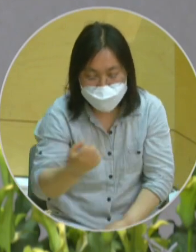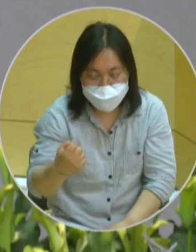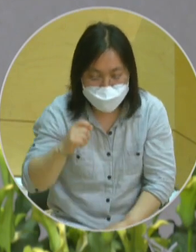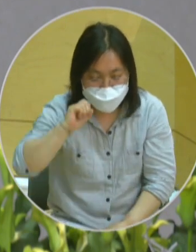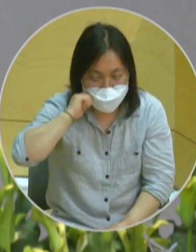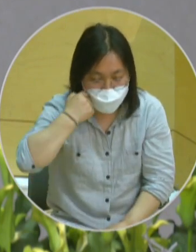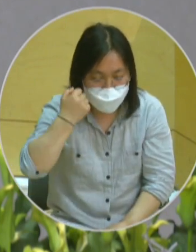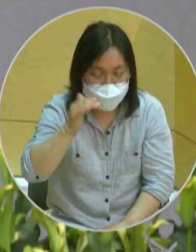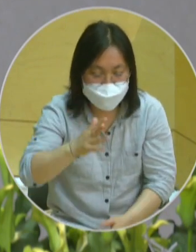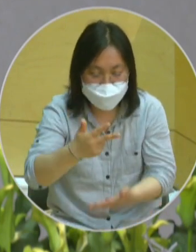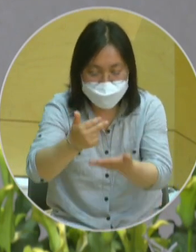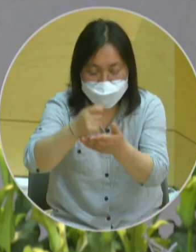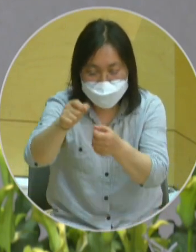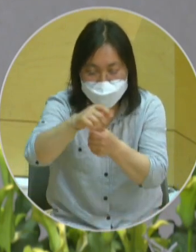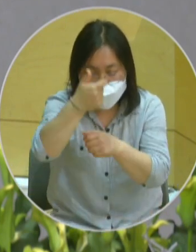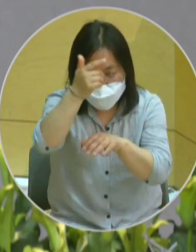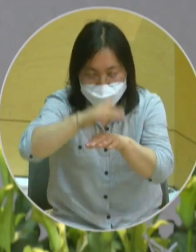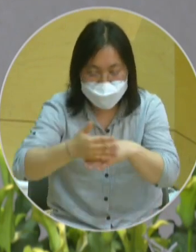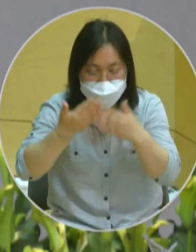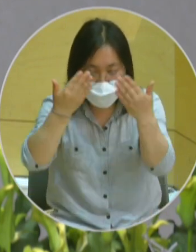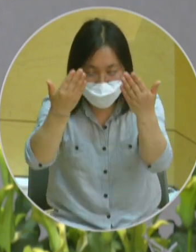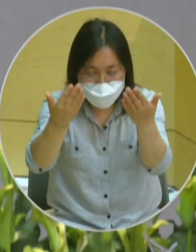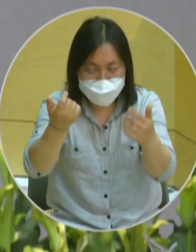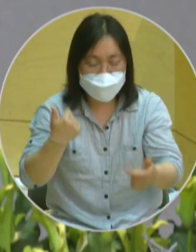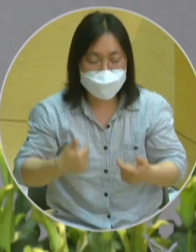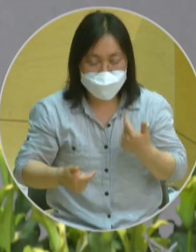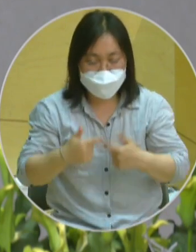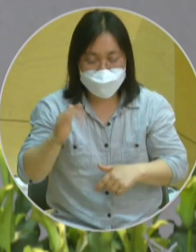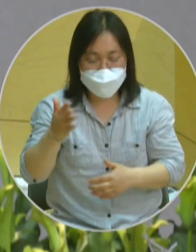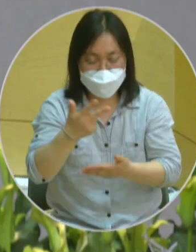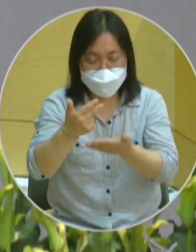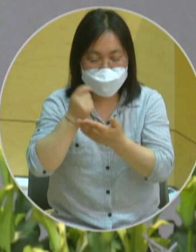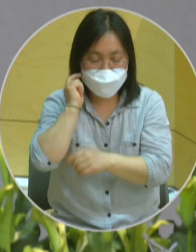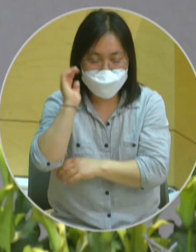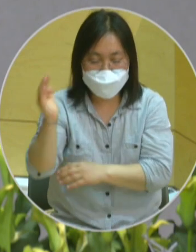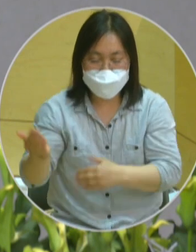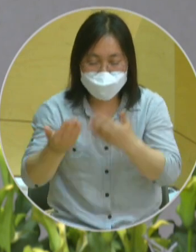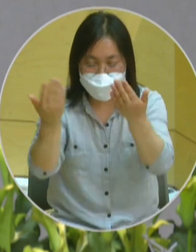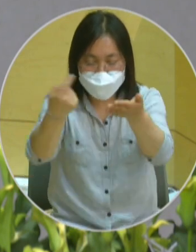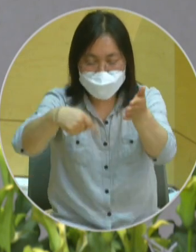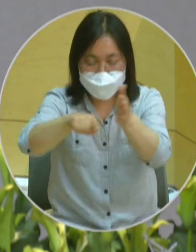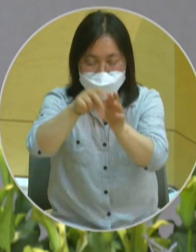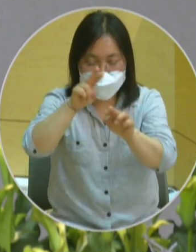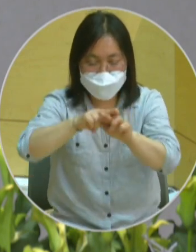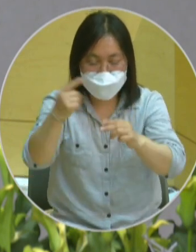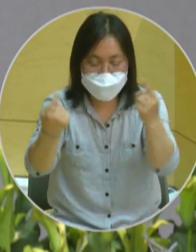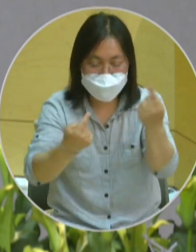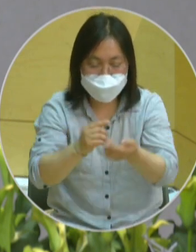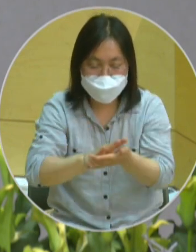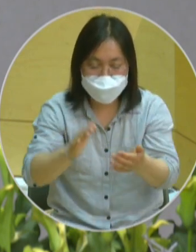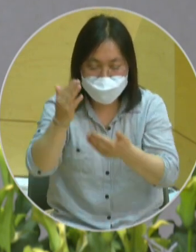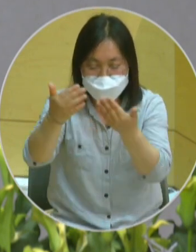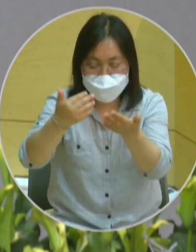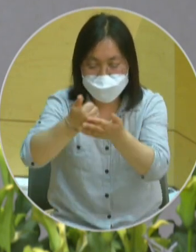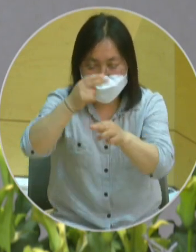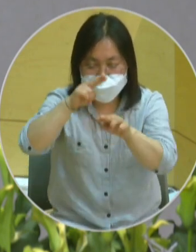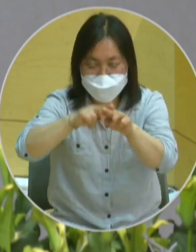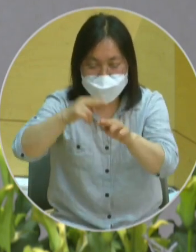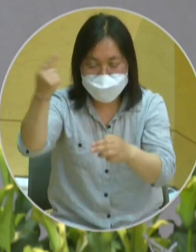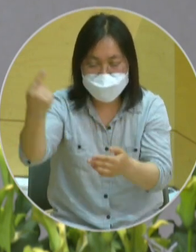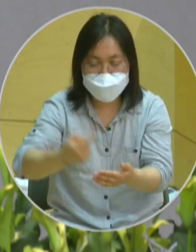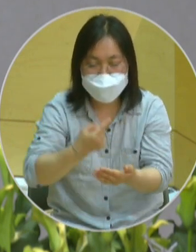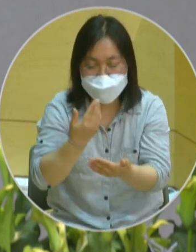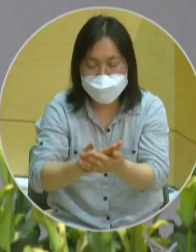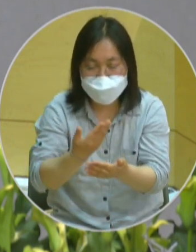어렵지만 주 앞에 예배드림이 기쁨이 되며 주께 영광 돌리게 하여 이 자리에 나왔습니다. 하나님, 이 자리에